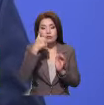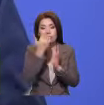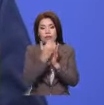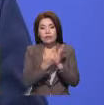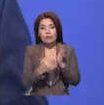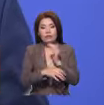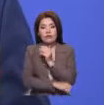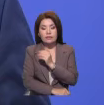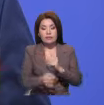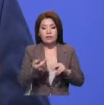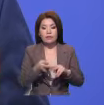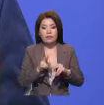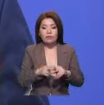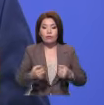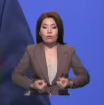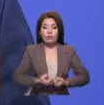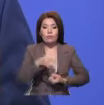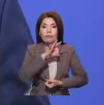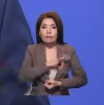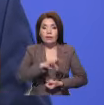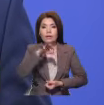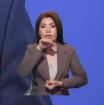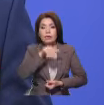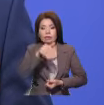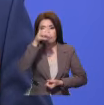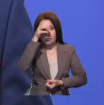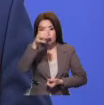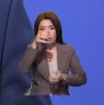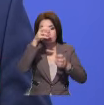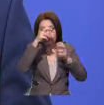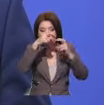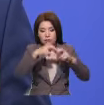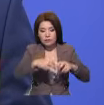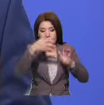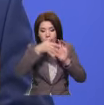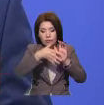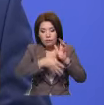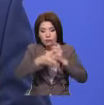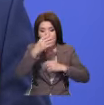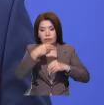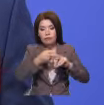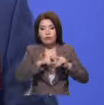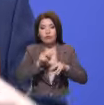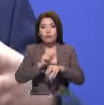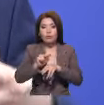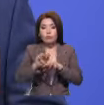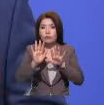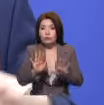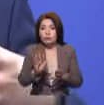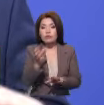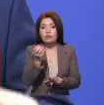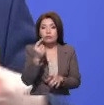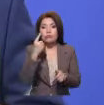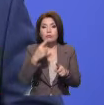таман қолданбалы ғылыми зерттеулер де осы жақта жасалатын болады. Тек қана оқыту емес, енді